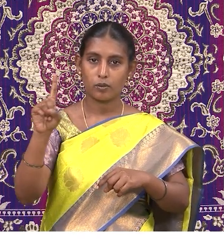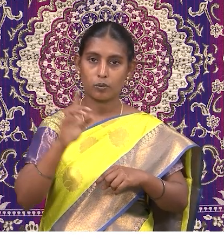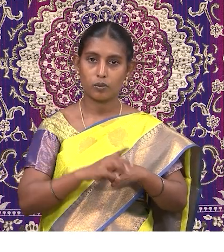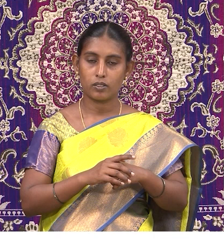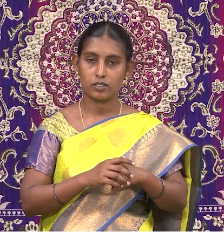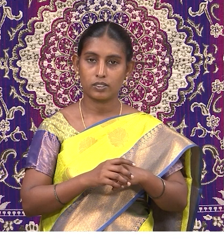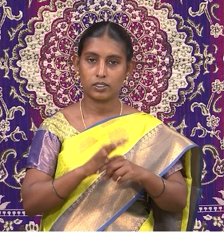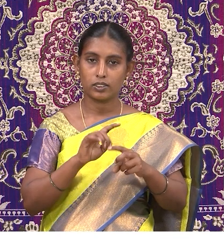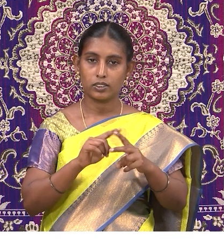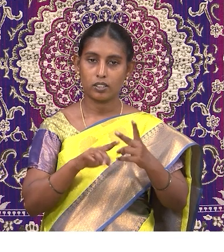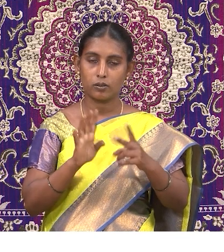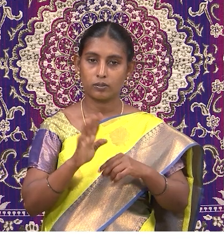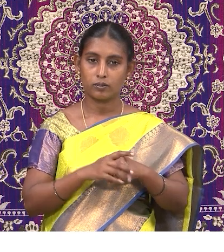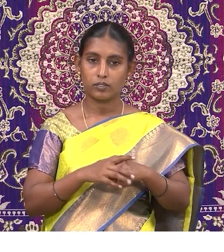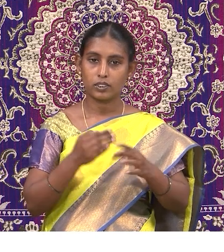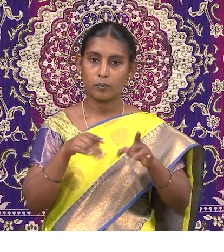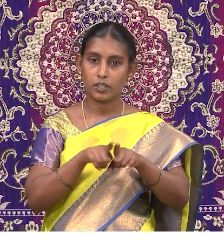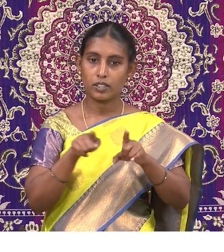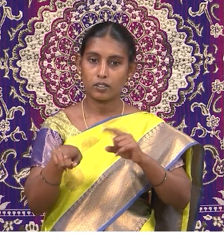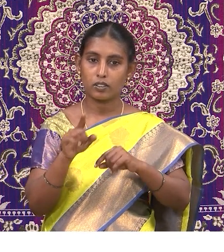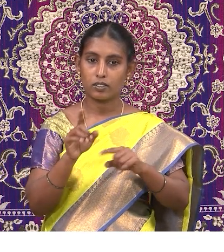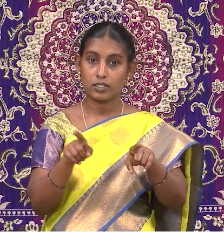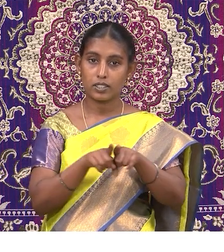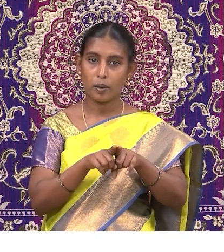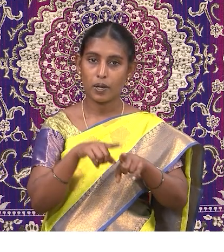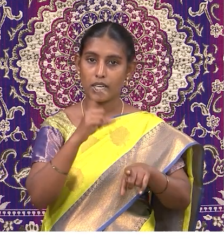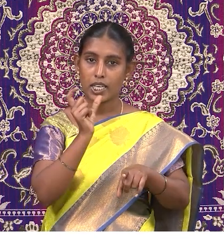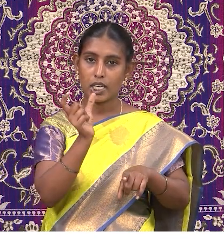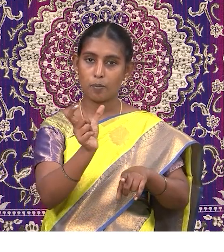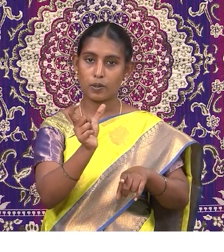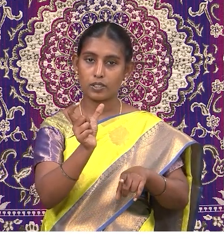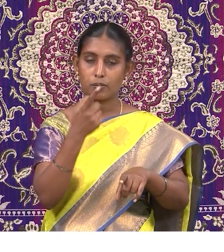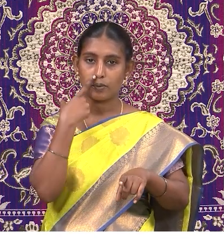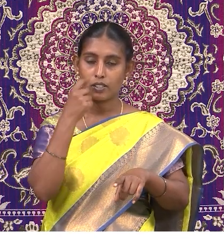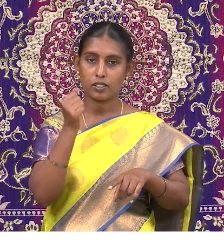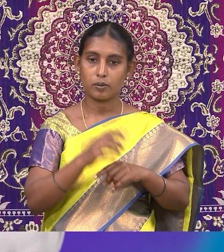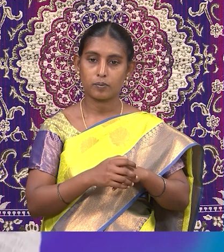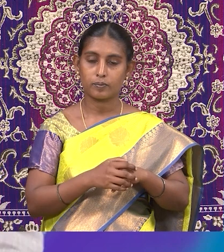-3/2, -1 எனில் அவற்றுக்கு தகுந்த இருபடி சமன்பாட்டினை காண்க.